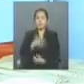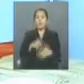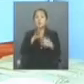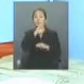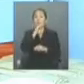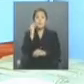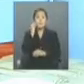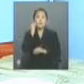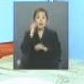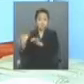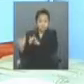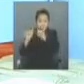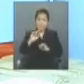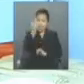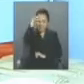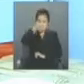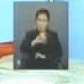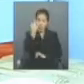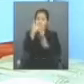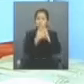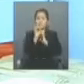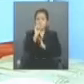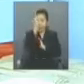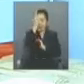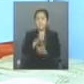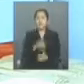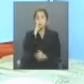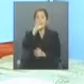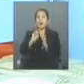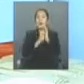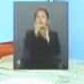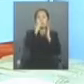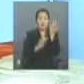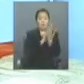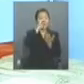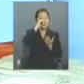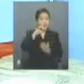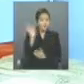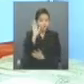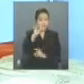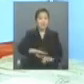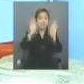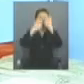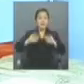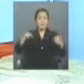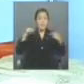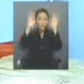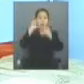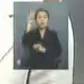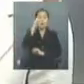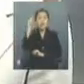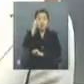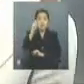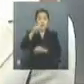ใหม่เนี่ยจะมีเทคโนโลยีใหม่ซึ่งไม่ใช่ที่แรกของประเทศไทยแต่ว่าจะเป็นระบบออกอากาศที่แรกในอาเซียนที่เป็นระบบ